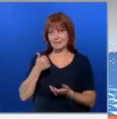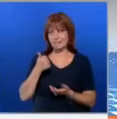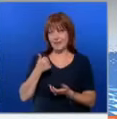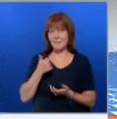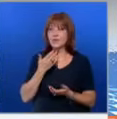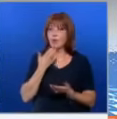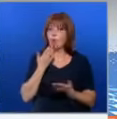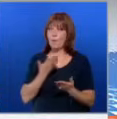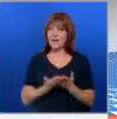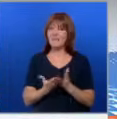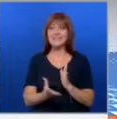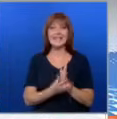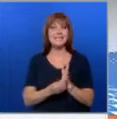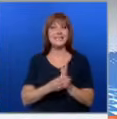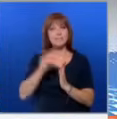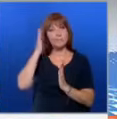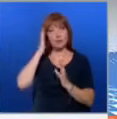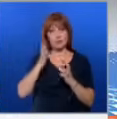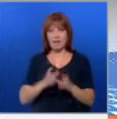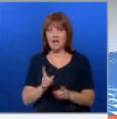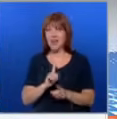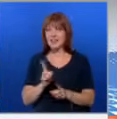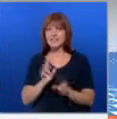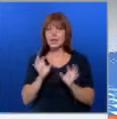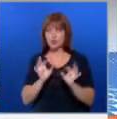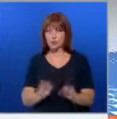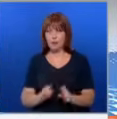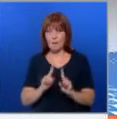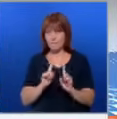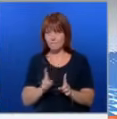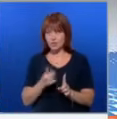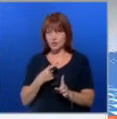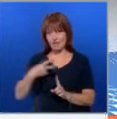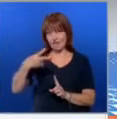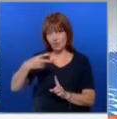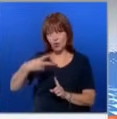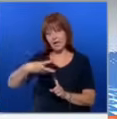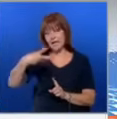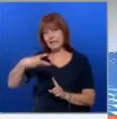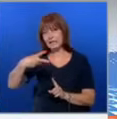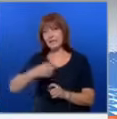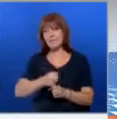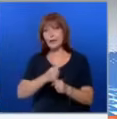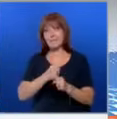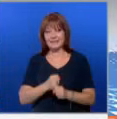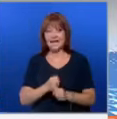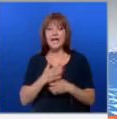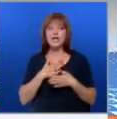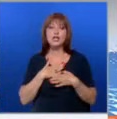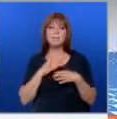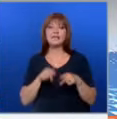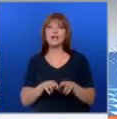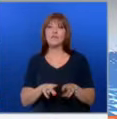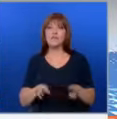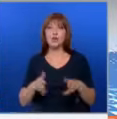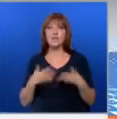Оттам се обявяват за експертно правителство. Не се уточнява дали то може да се появи с втория или с третия мандат. Има такъв